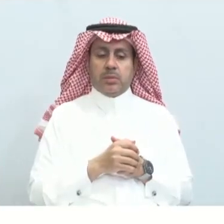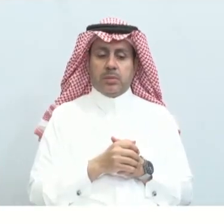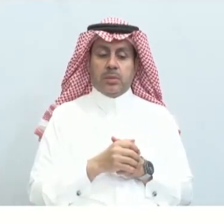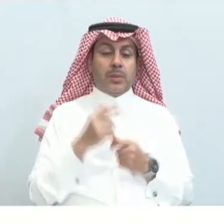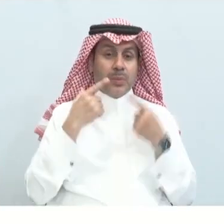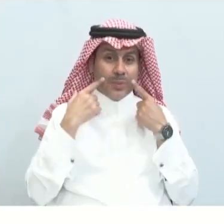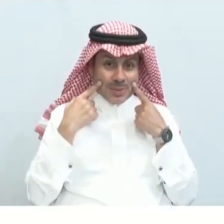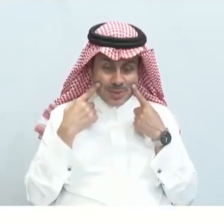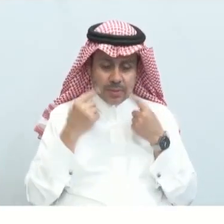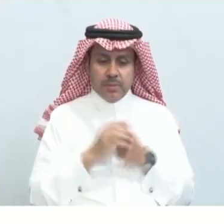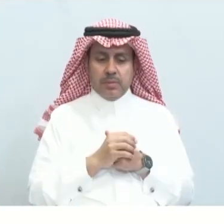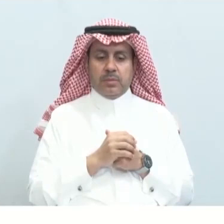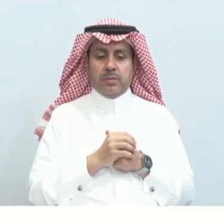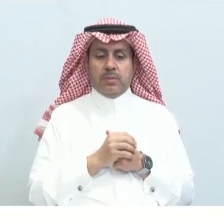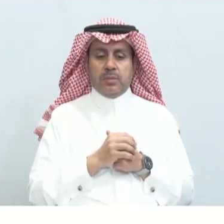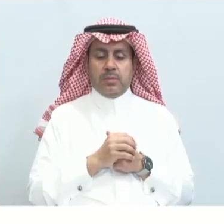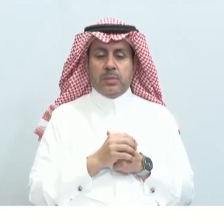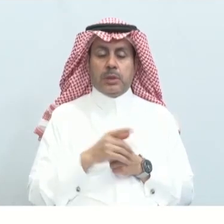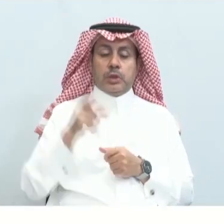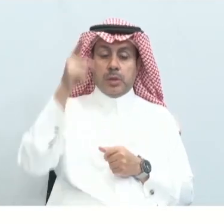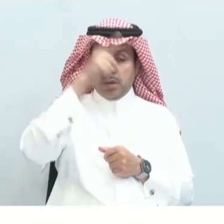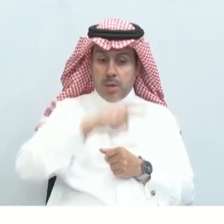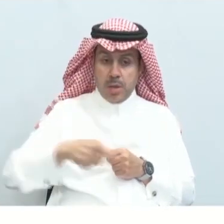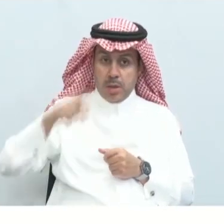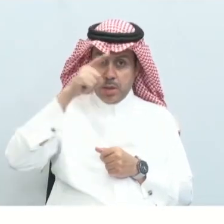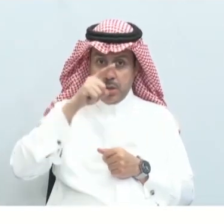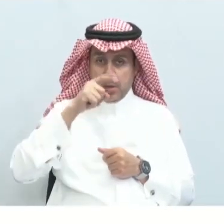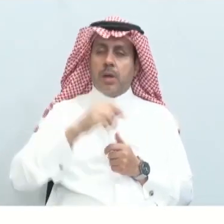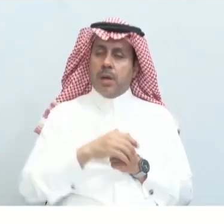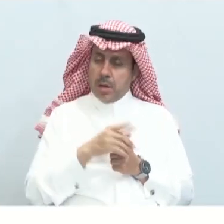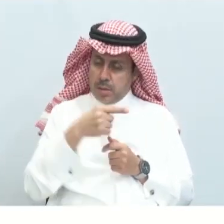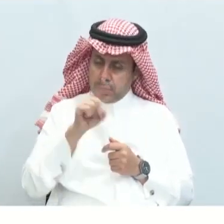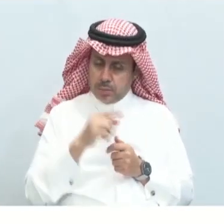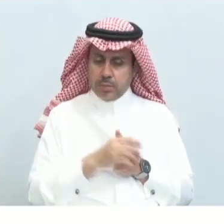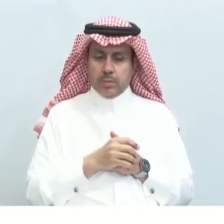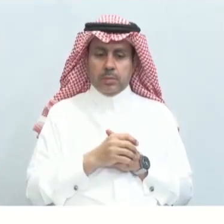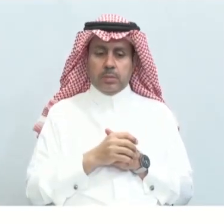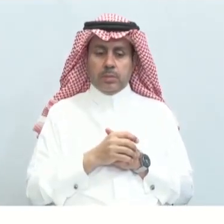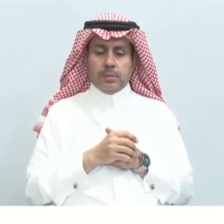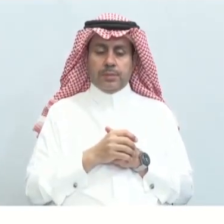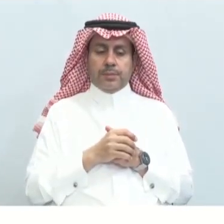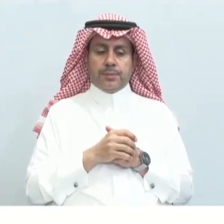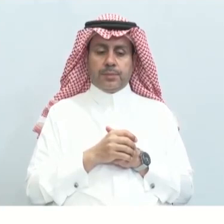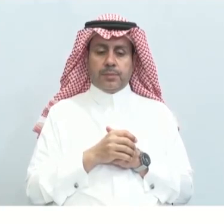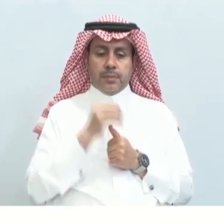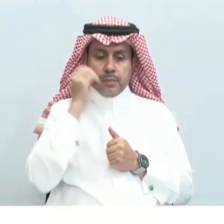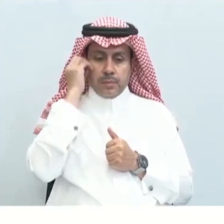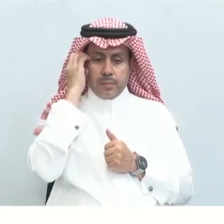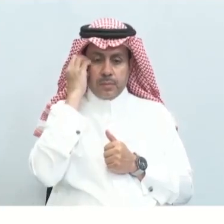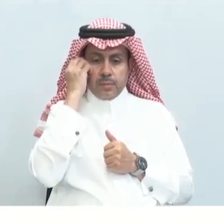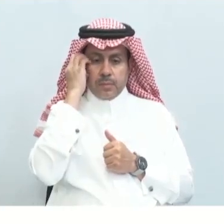مبتسمه ايضا نضع دائره ام لا يضع احسنتم اذا نضع دائره نضع